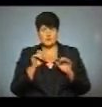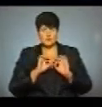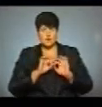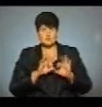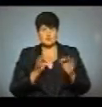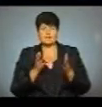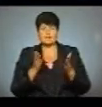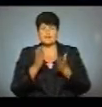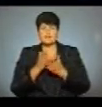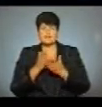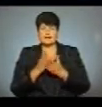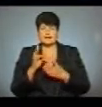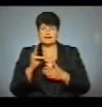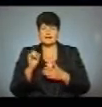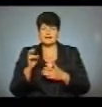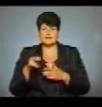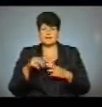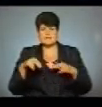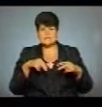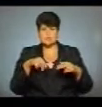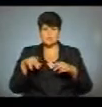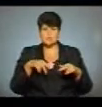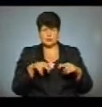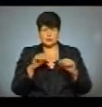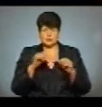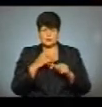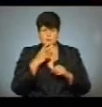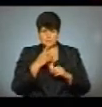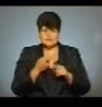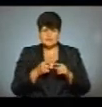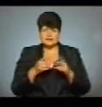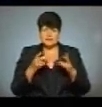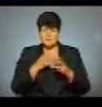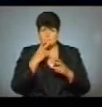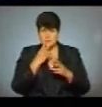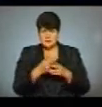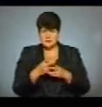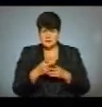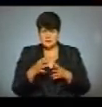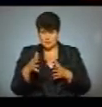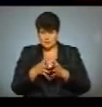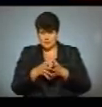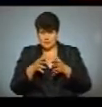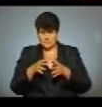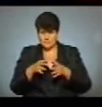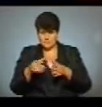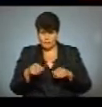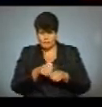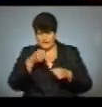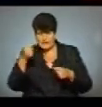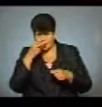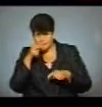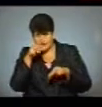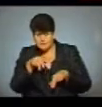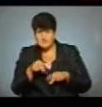розказують, де нектар знаходиться. Вони танцюють. Можна подивитися, ну це треба бачити, коли вулик відкриваєте, дивитися під час медозбору,